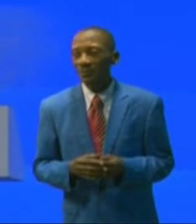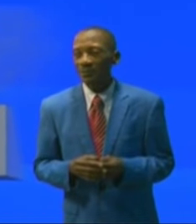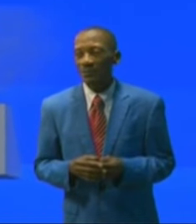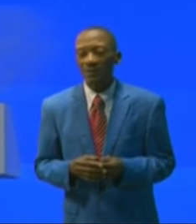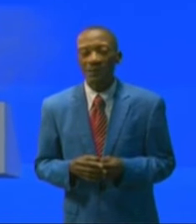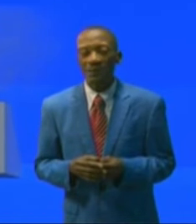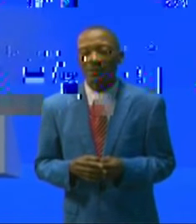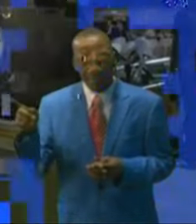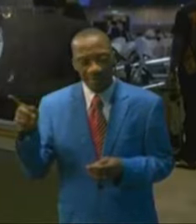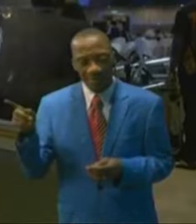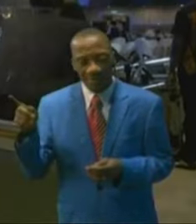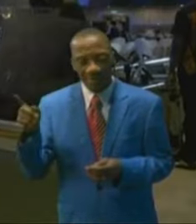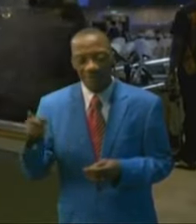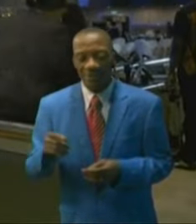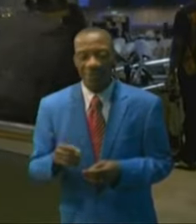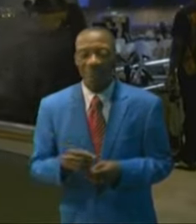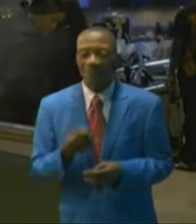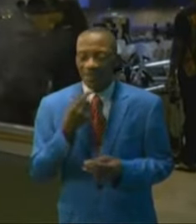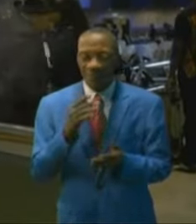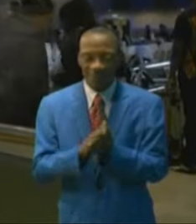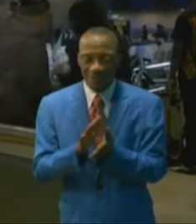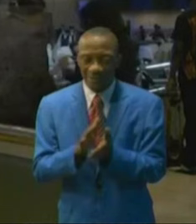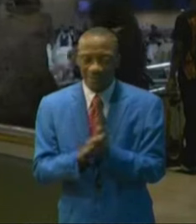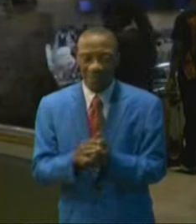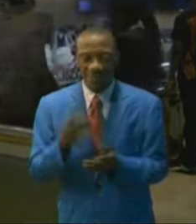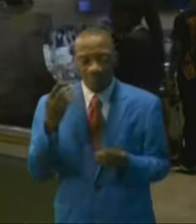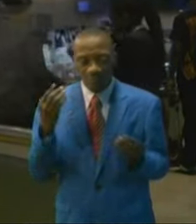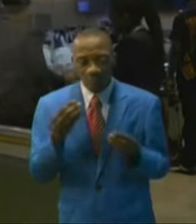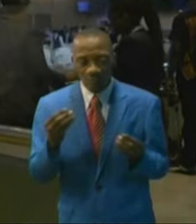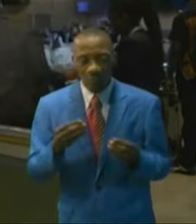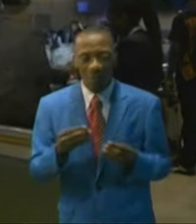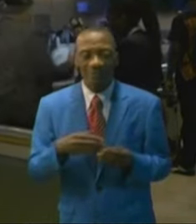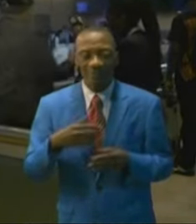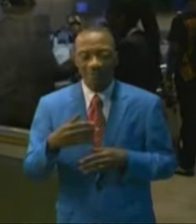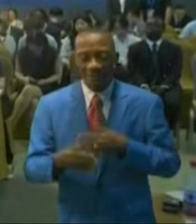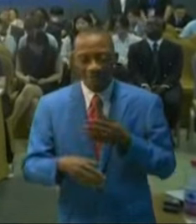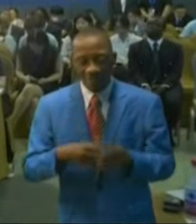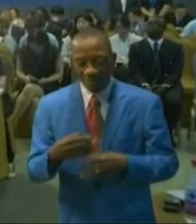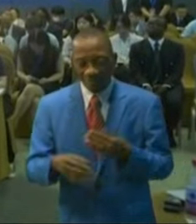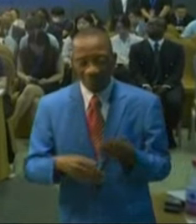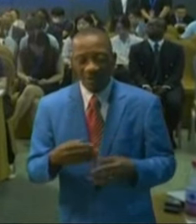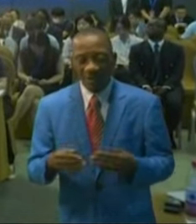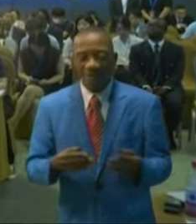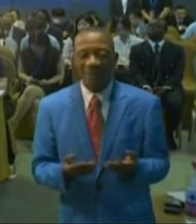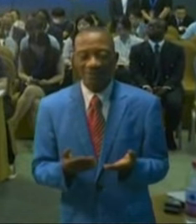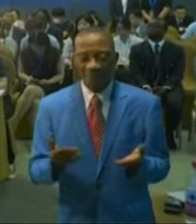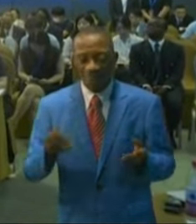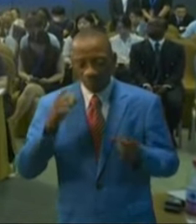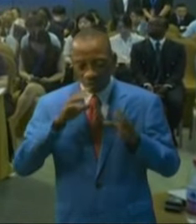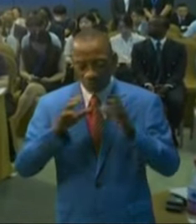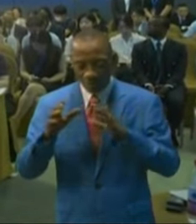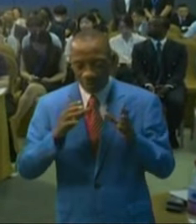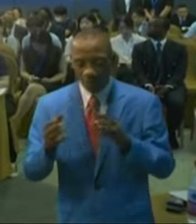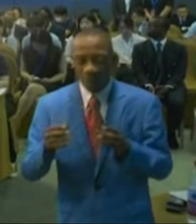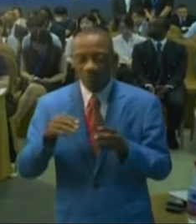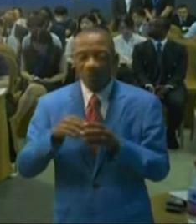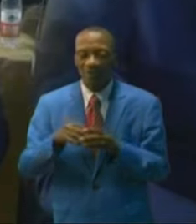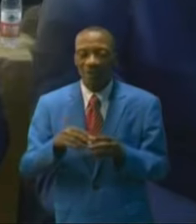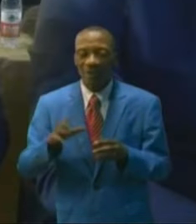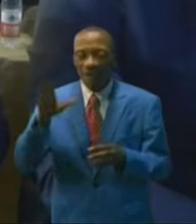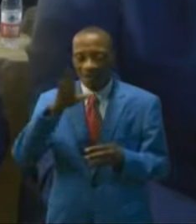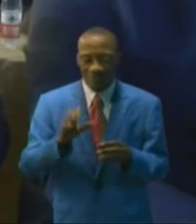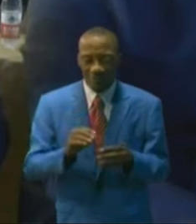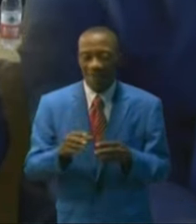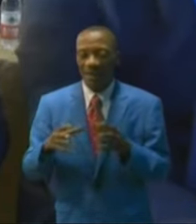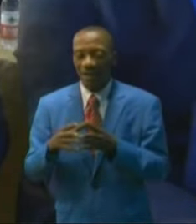chinois Xi Jinping qui intervient quelques jours avant l'ouverture du FOCAC. Il a par ailleurs invité le